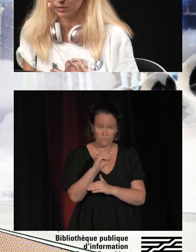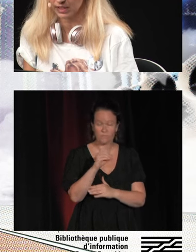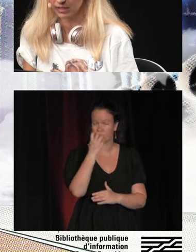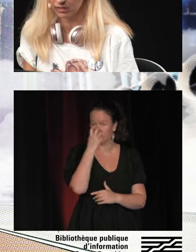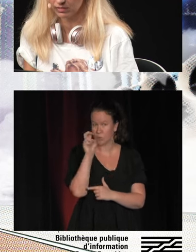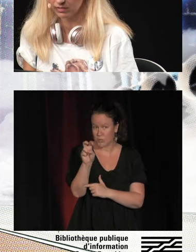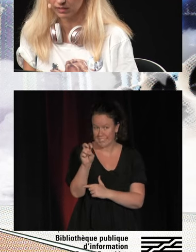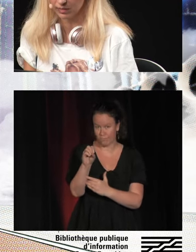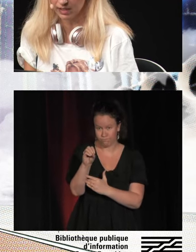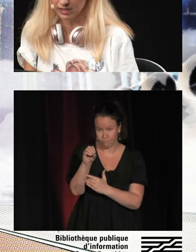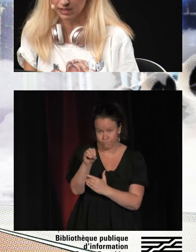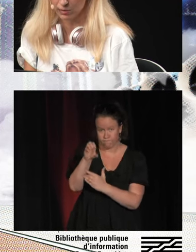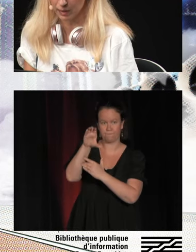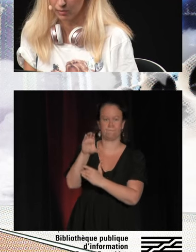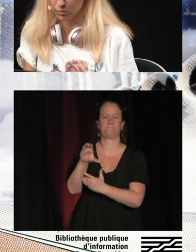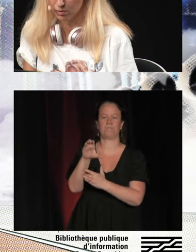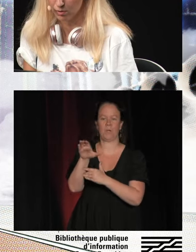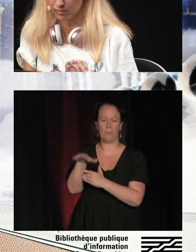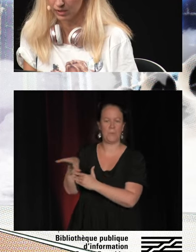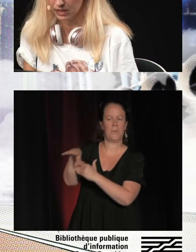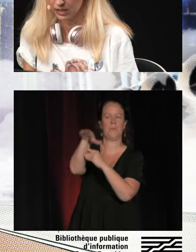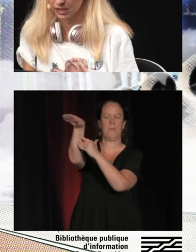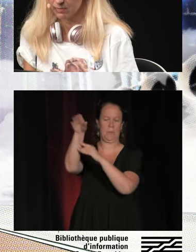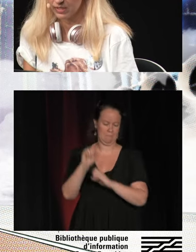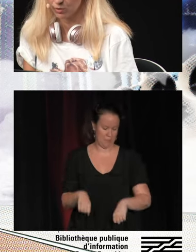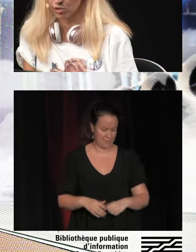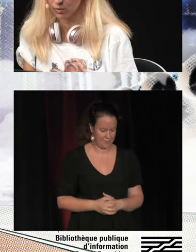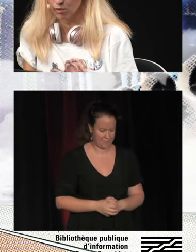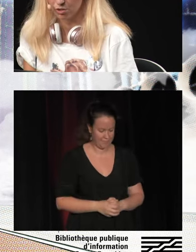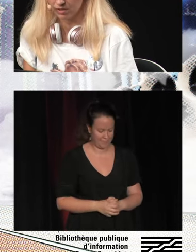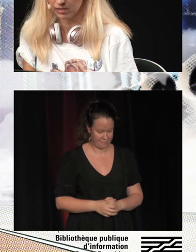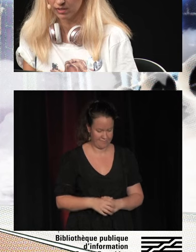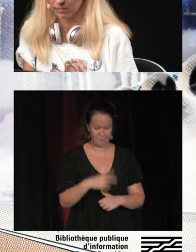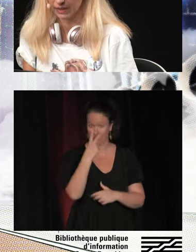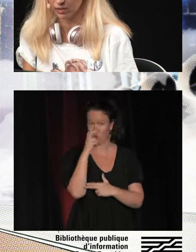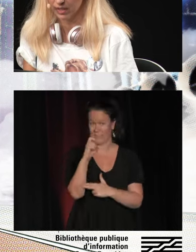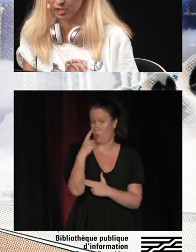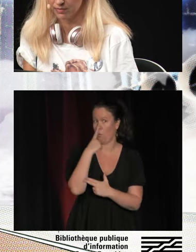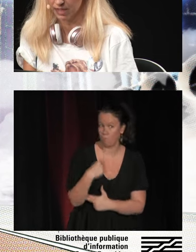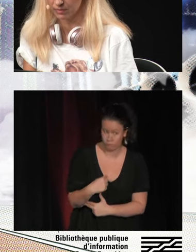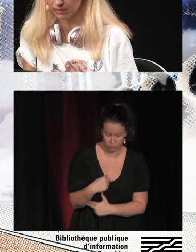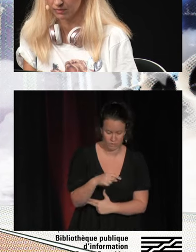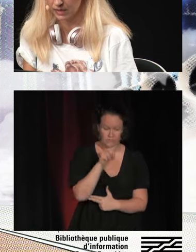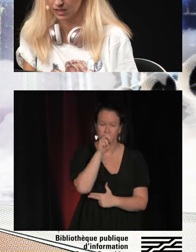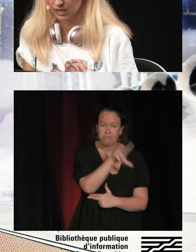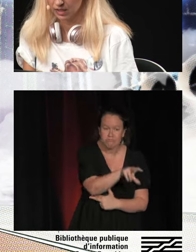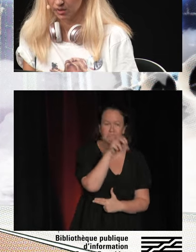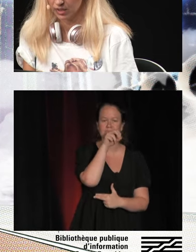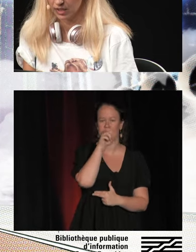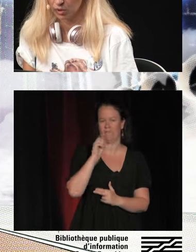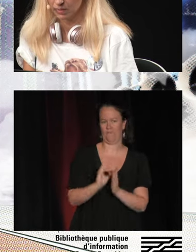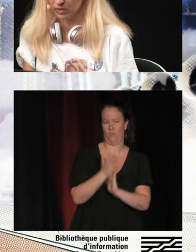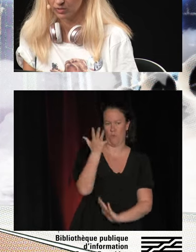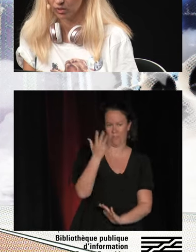bleue, une fois qu'il est grand, eh bien, ça lui permet donc de s'envoler. Comme c'est un Yoshi rouge, ben il recrache des flammes, mais...